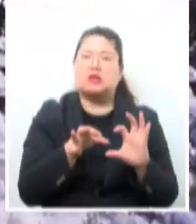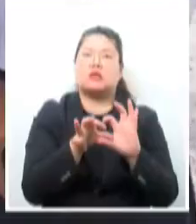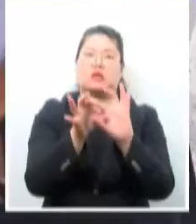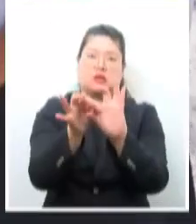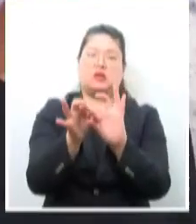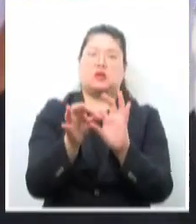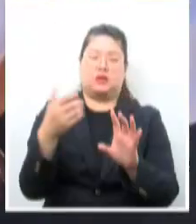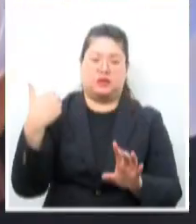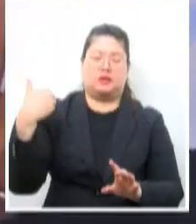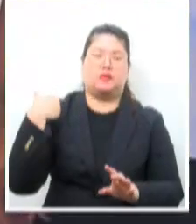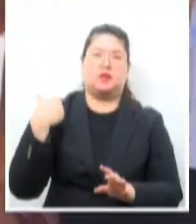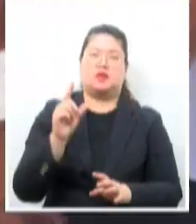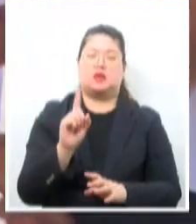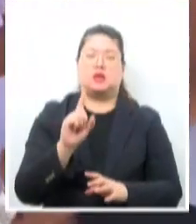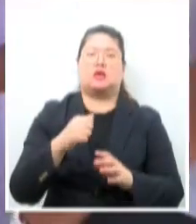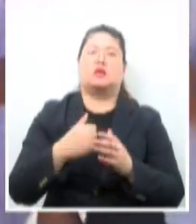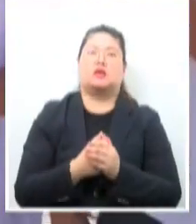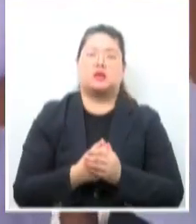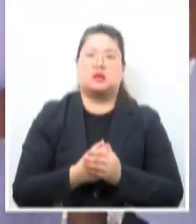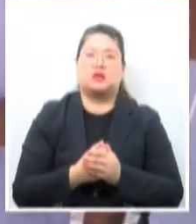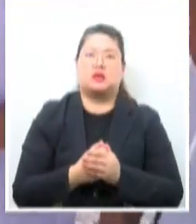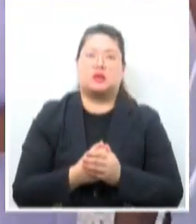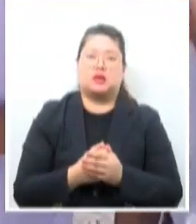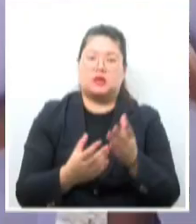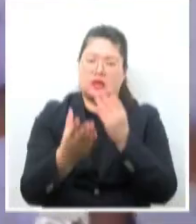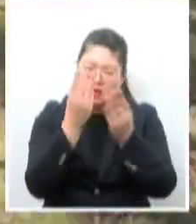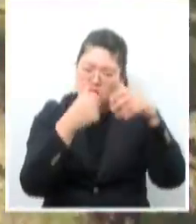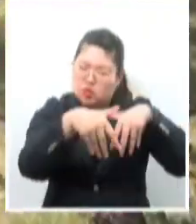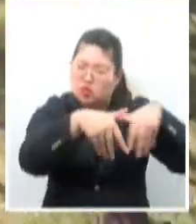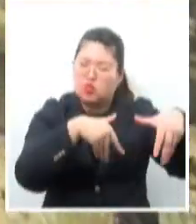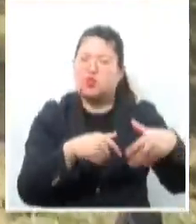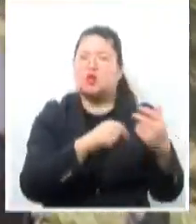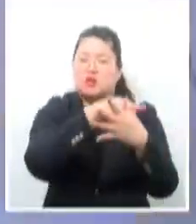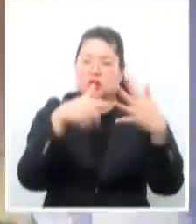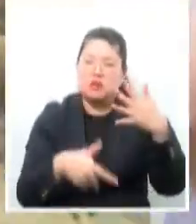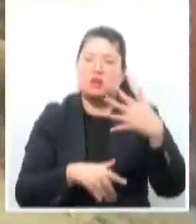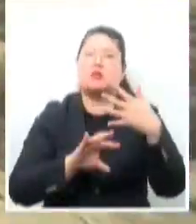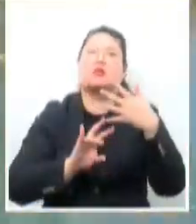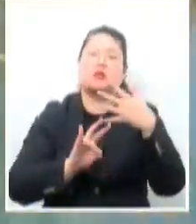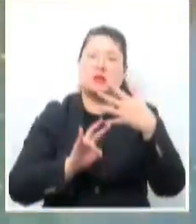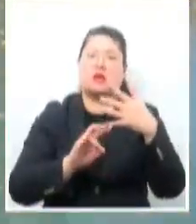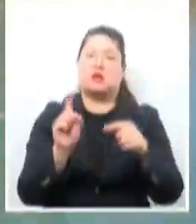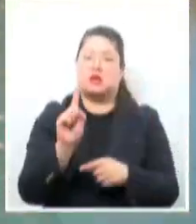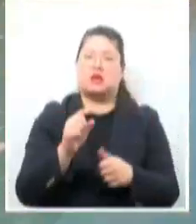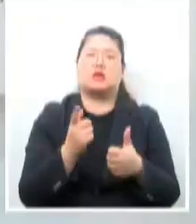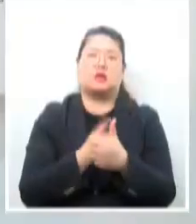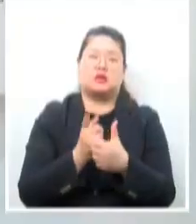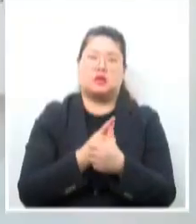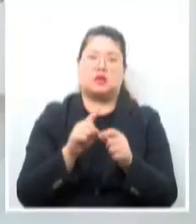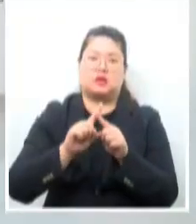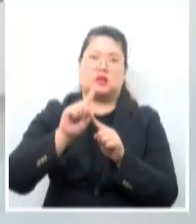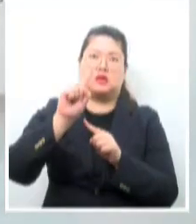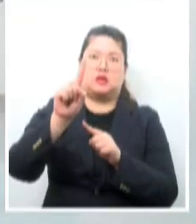ที่ซึ่งเราขับเคลื่อนด้วยแหล่งเรียนรู้ท้องถิ่นทั้ง7ด้านด้วยกันค่ะซึ่งจะประกอบไปด้วยด้านที่1